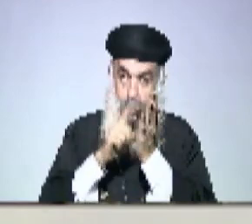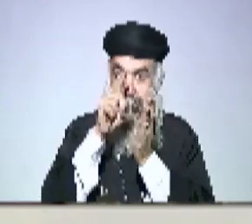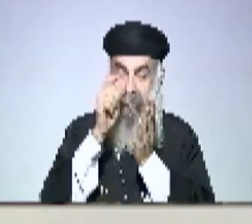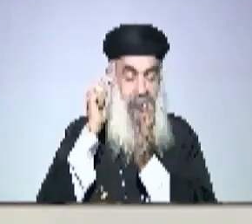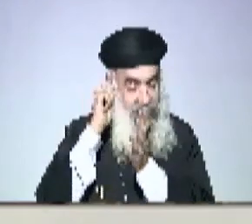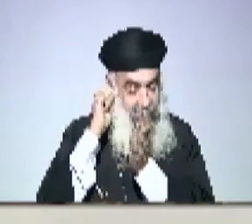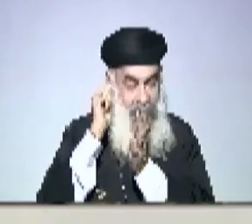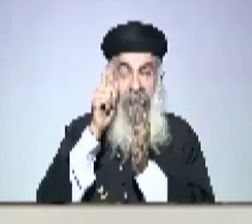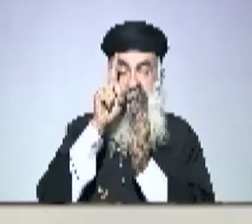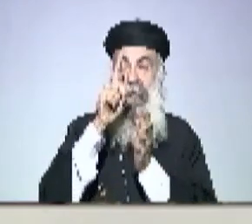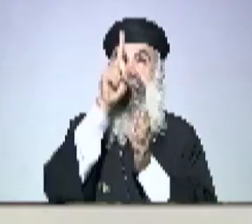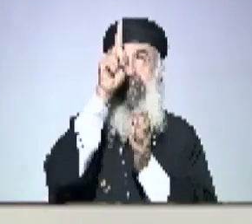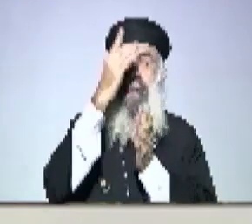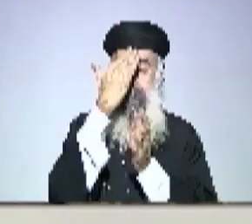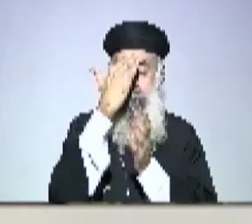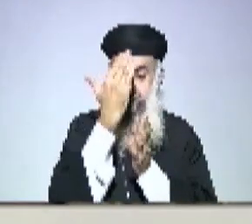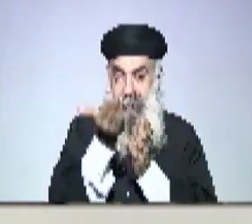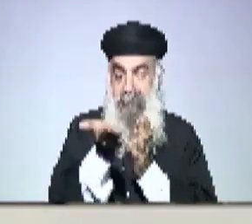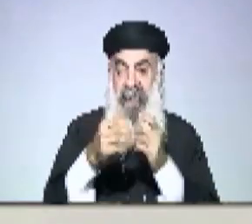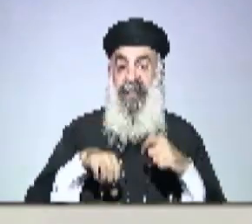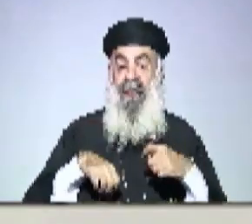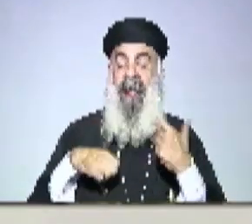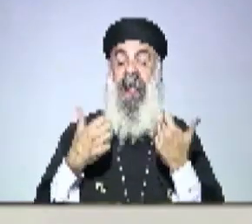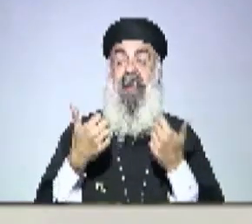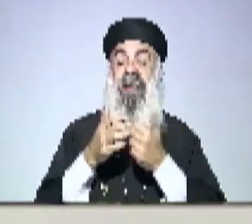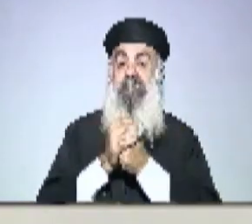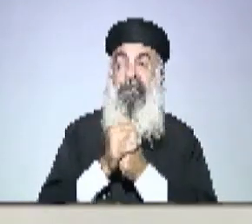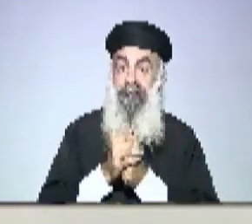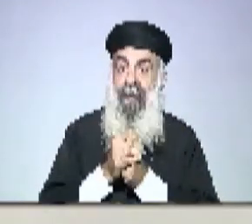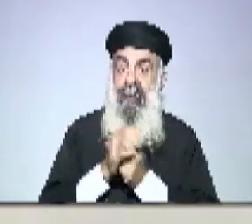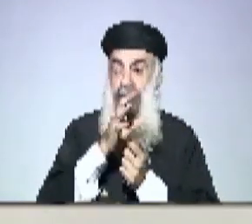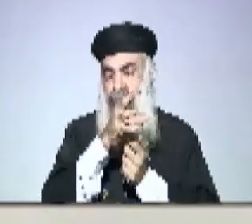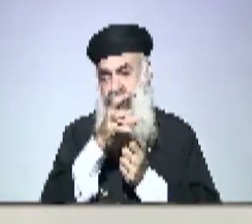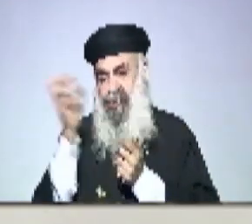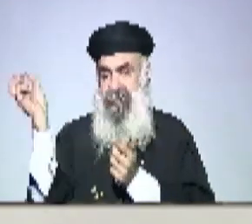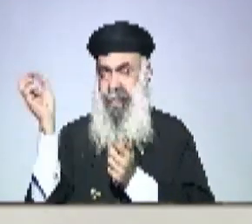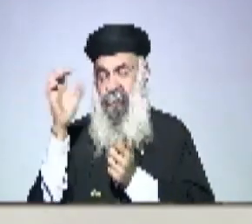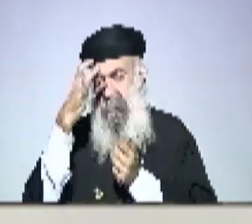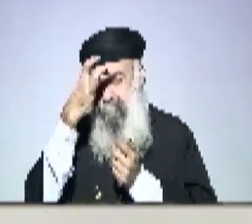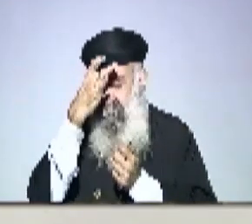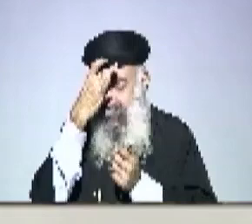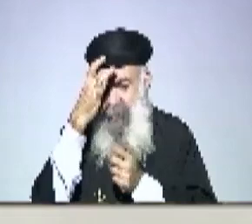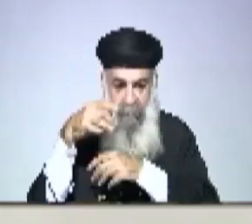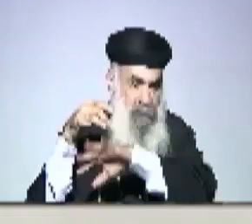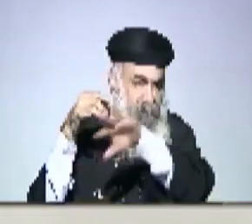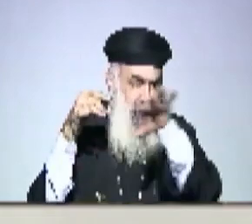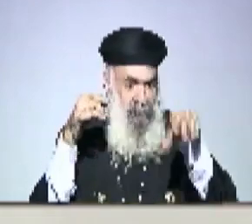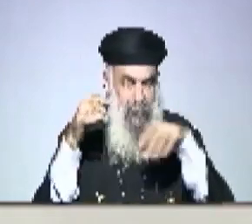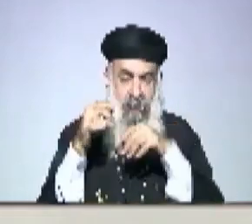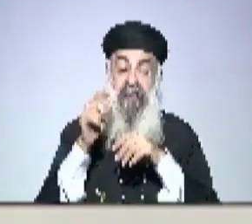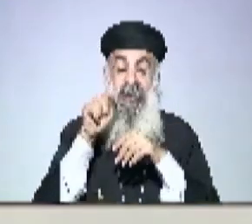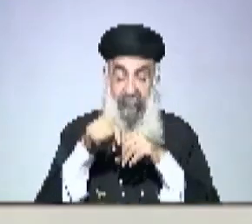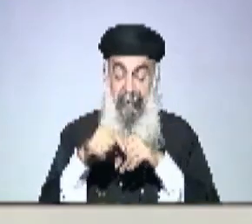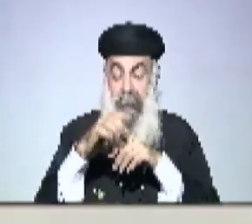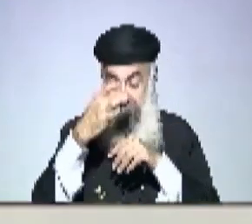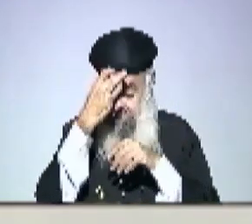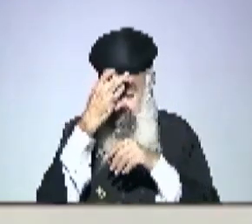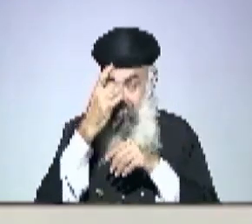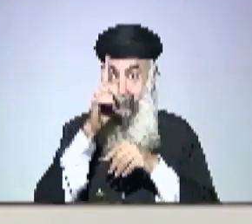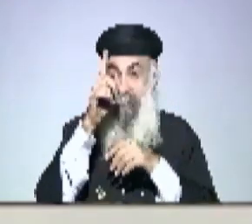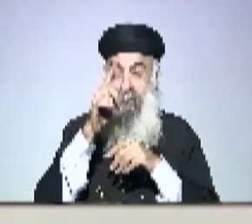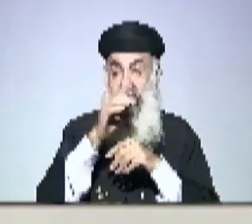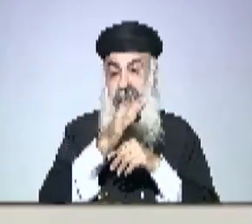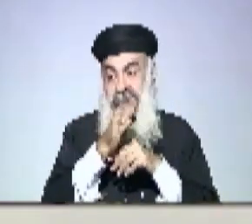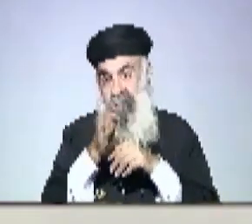الله يبارك في حياته تلاقي يقول لك يل المرض من بينكم حتى لو جه مرض تلاقيه ربنا